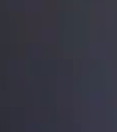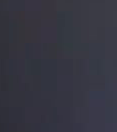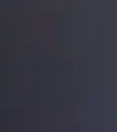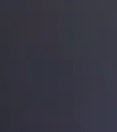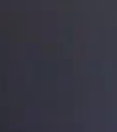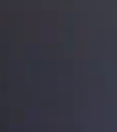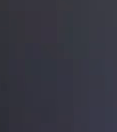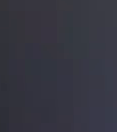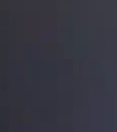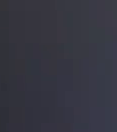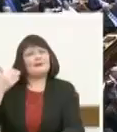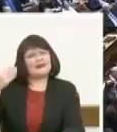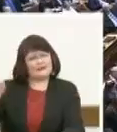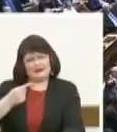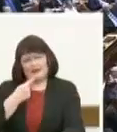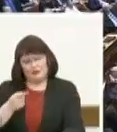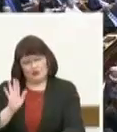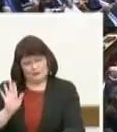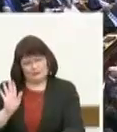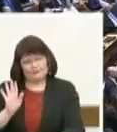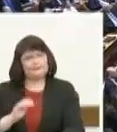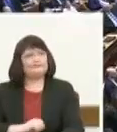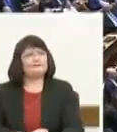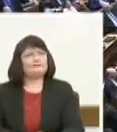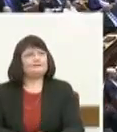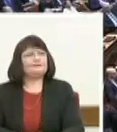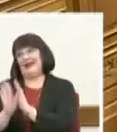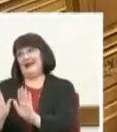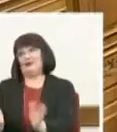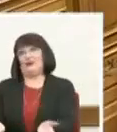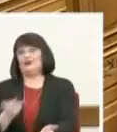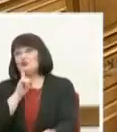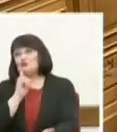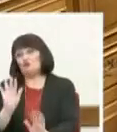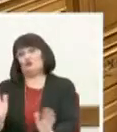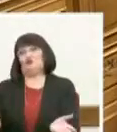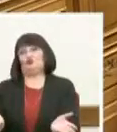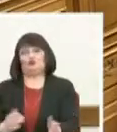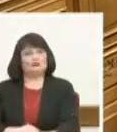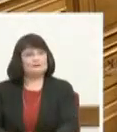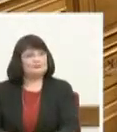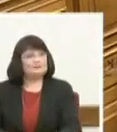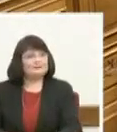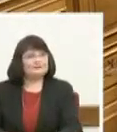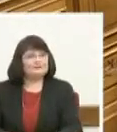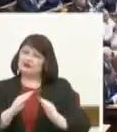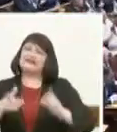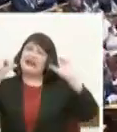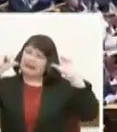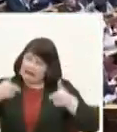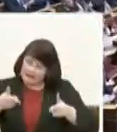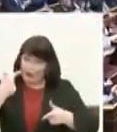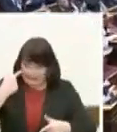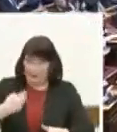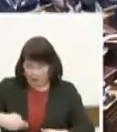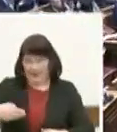Επιτέθηκε και επιτέθηκε με έναν τρόπο σοκαριστικό. Ραγκούση, κάνατε καθόλου μια πολύ κοπτοραπτική. Καθόλου, κάνατε